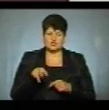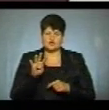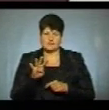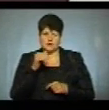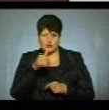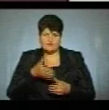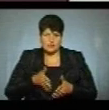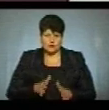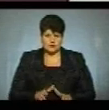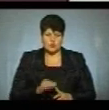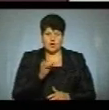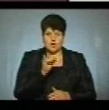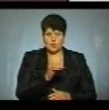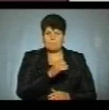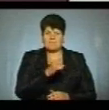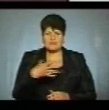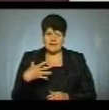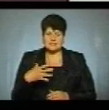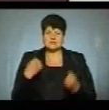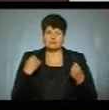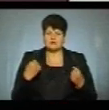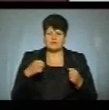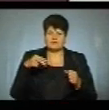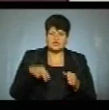років народження, у категорії Ю-15 – спортсмени